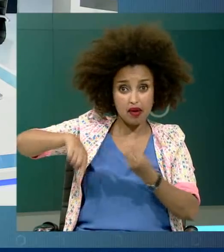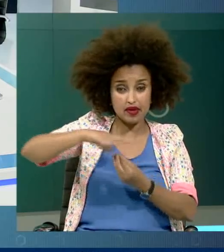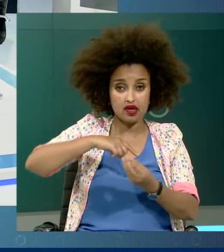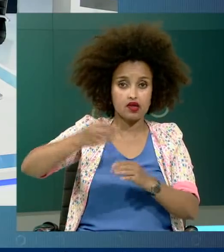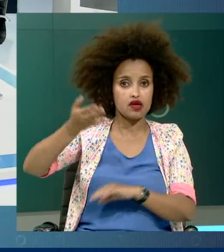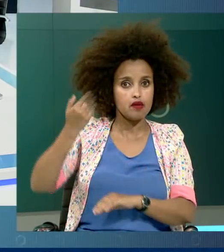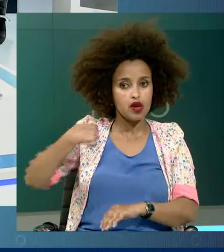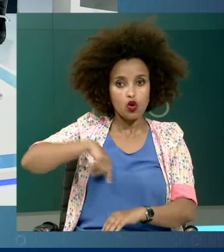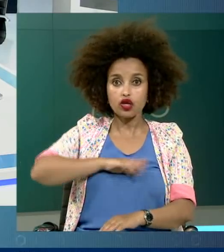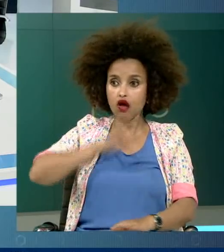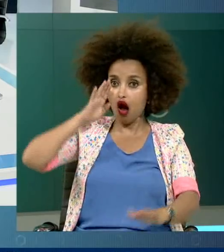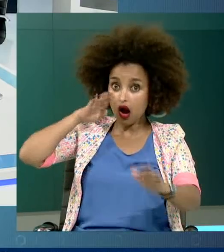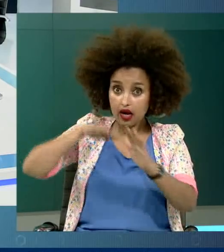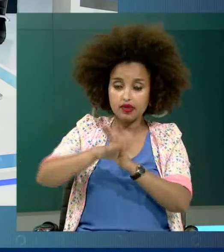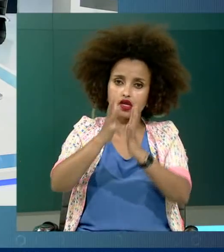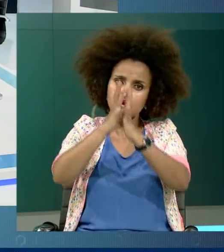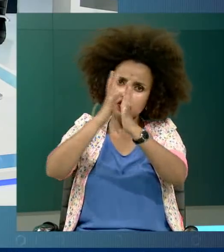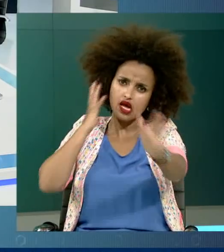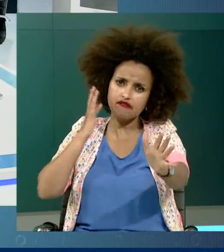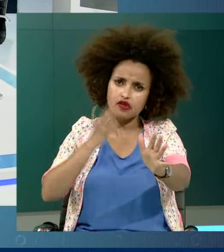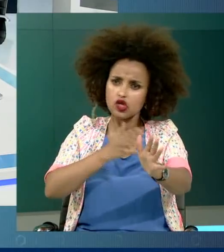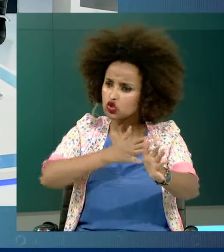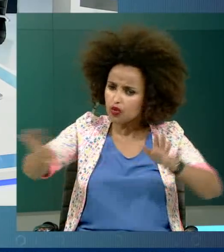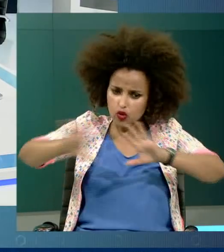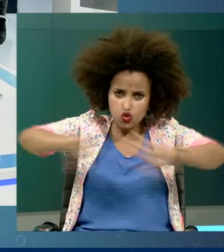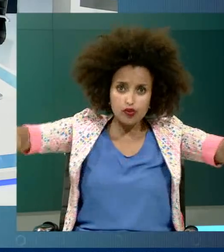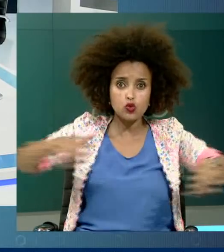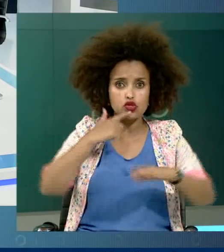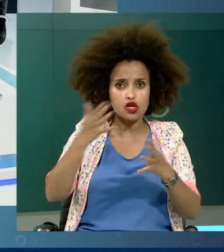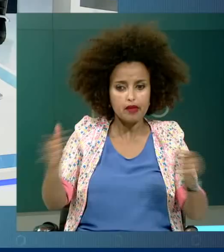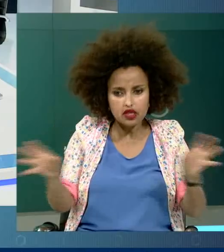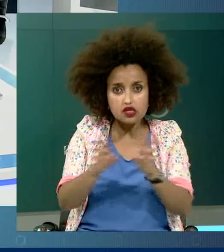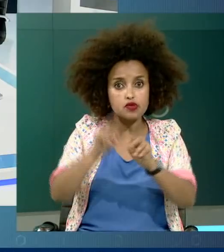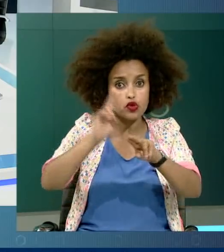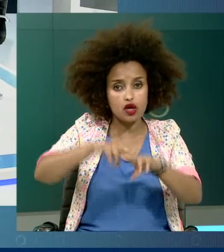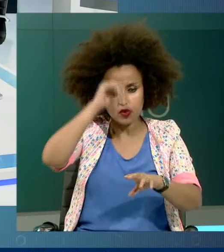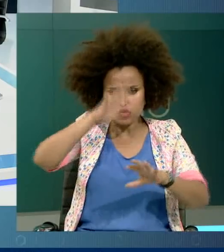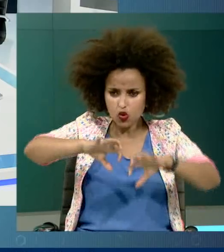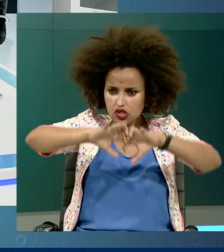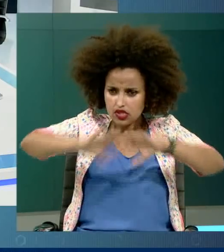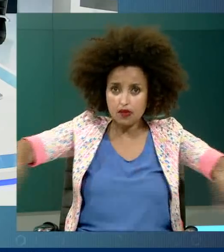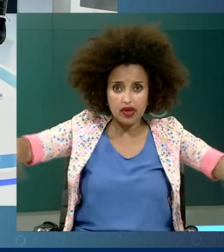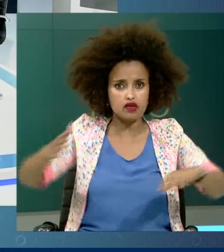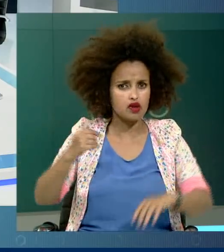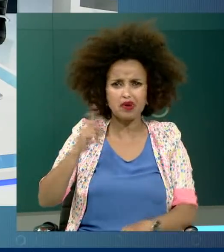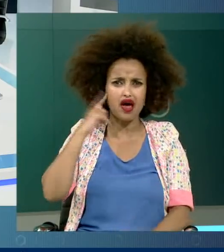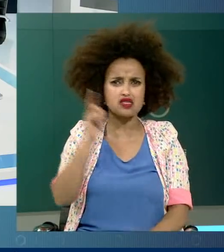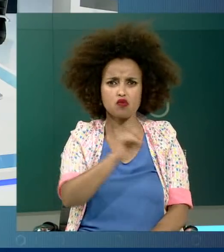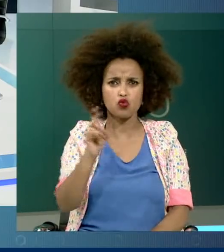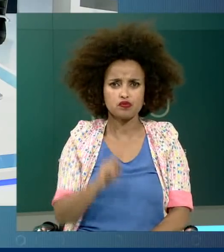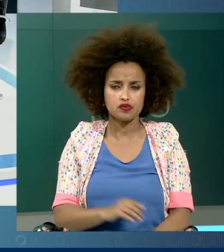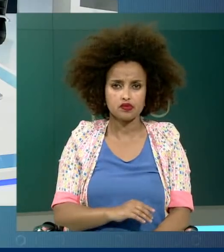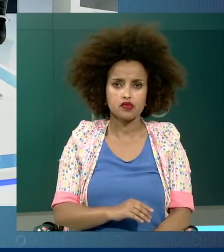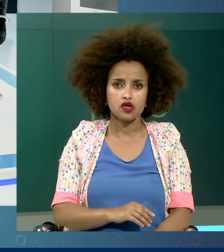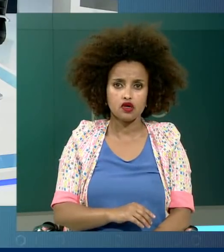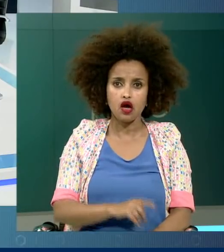እኛ ገብተን ሰልፎችን ስንበትን ነበረ። ተሰብስበው የተቀመጡ ሰዎች ጋር ወርደን ነው እና አይሰማህም በትክክለኝነት።